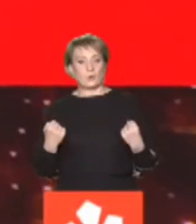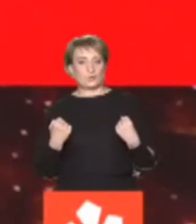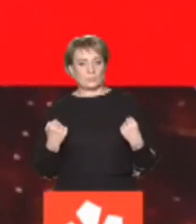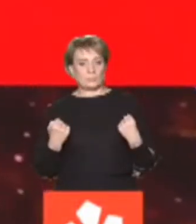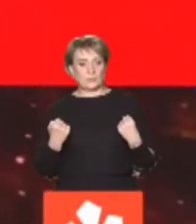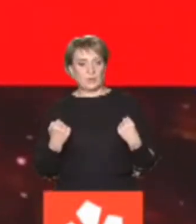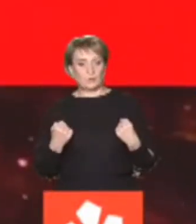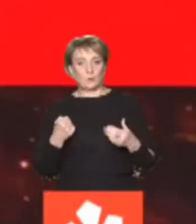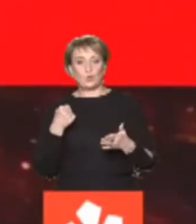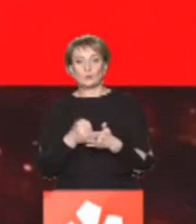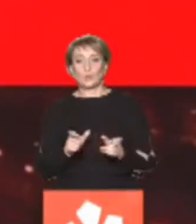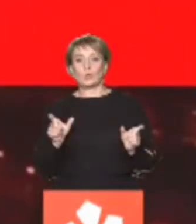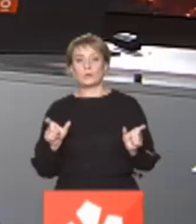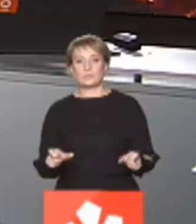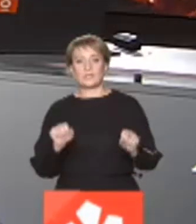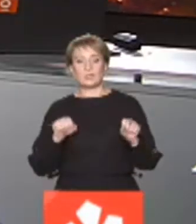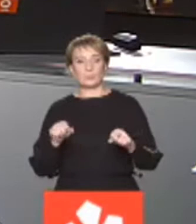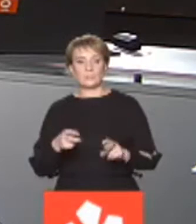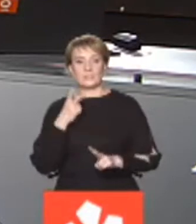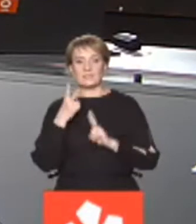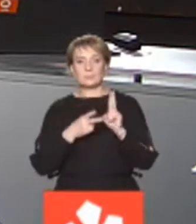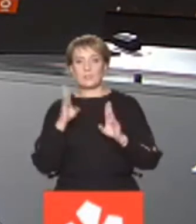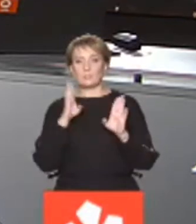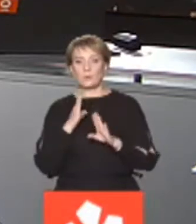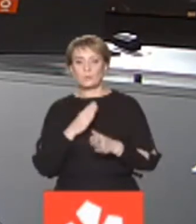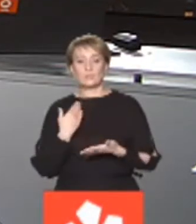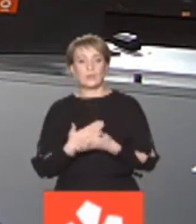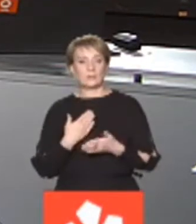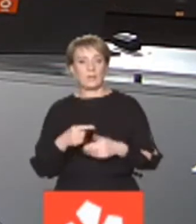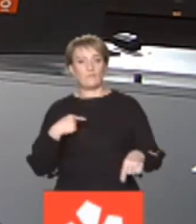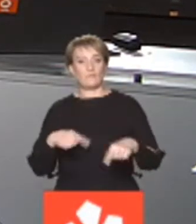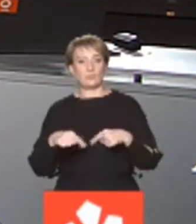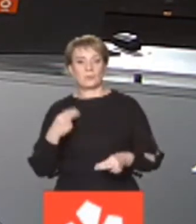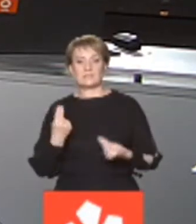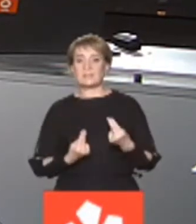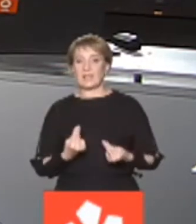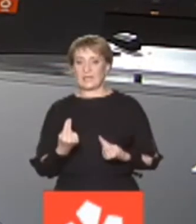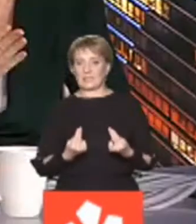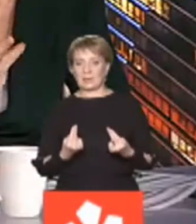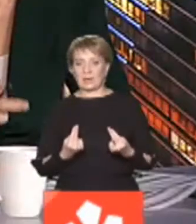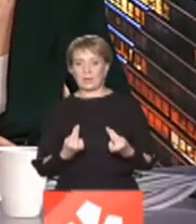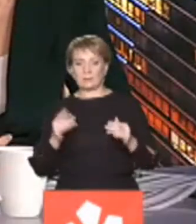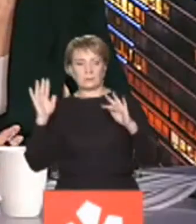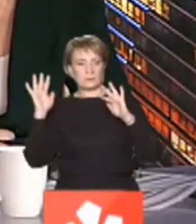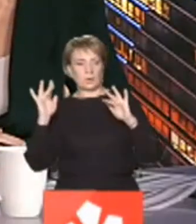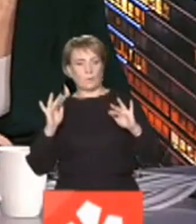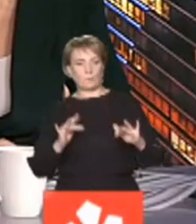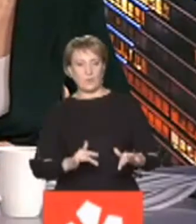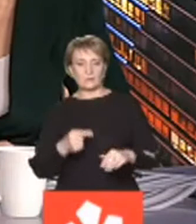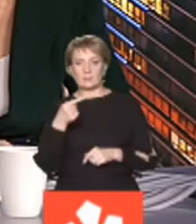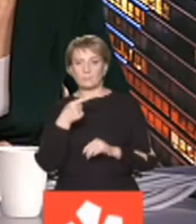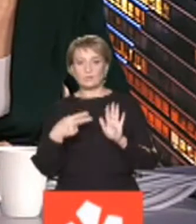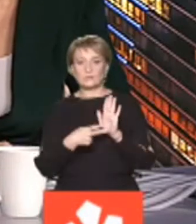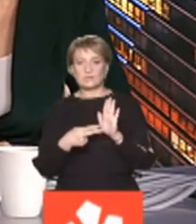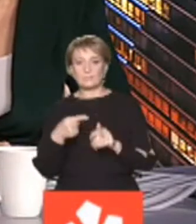до локдауну і до можливих змін погоди? Тому що, коли, наприклад, футболісти грають при снігопаді, да, і мінус 7,